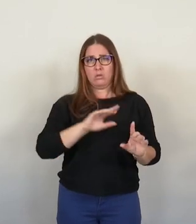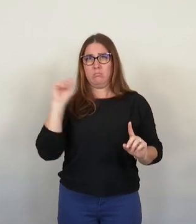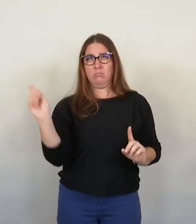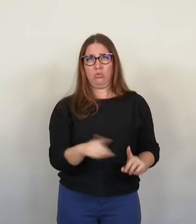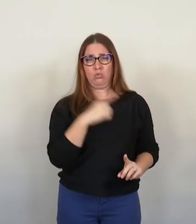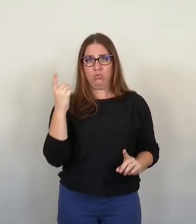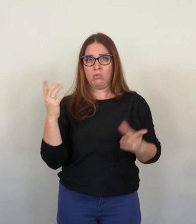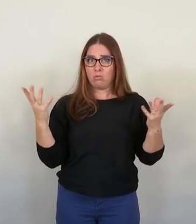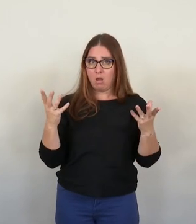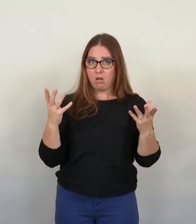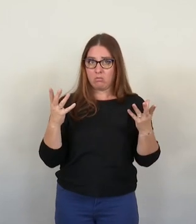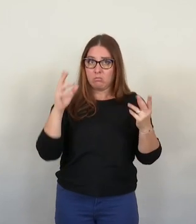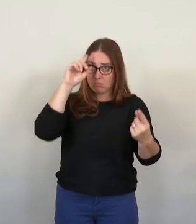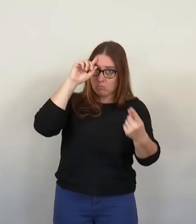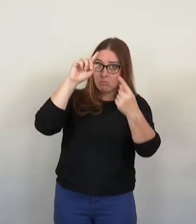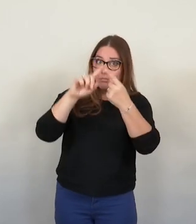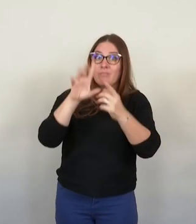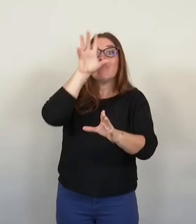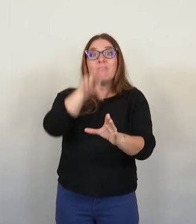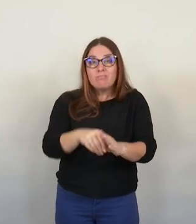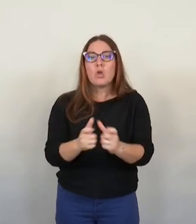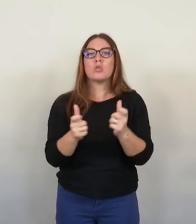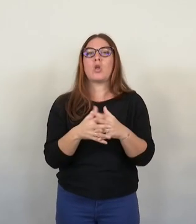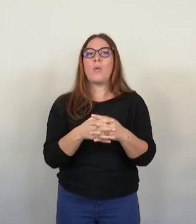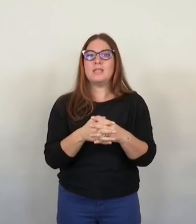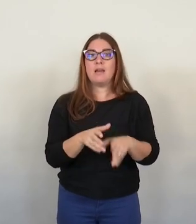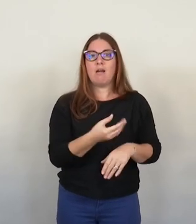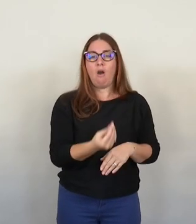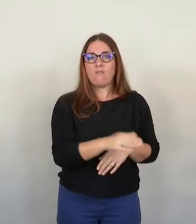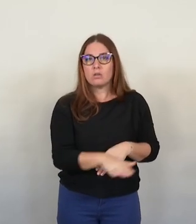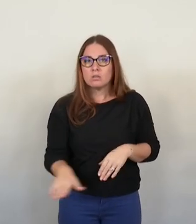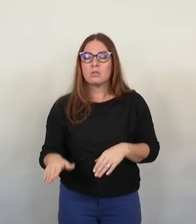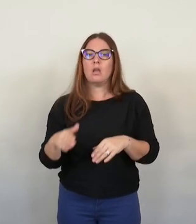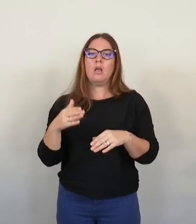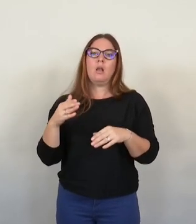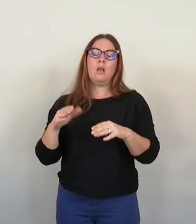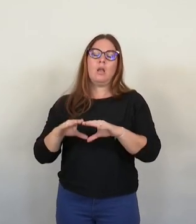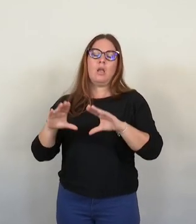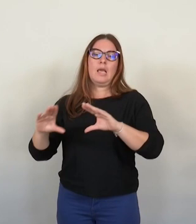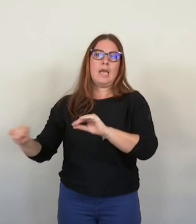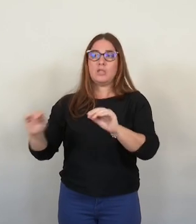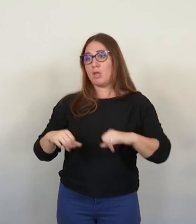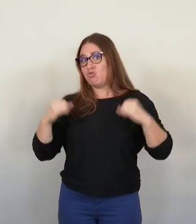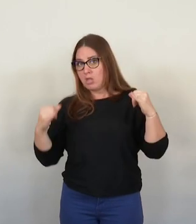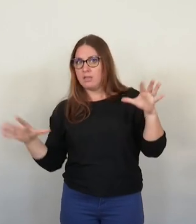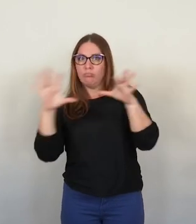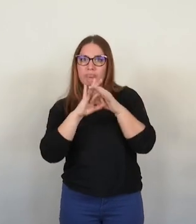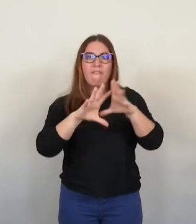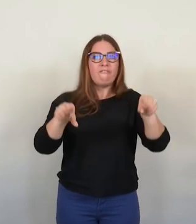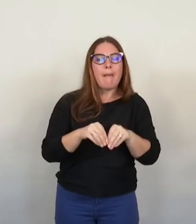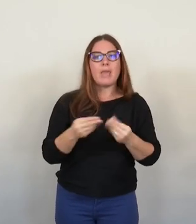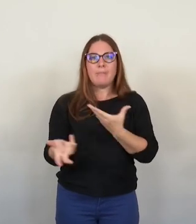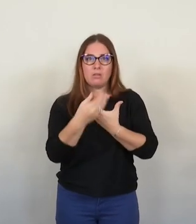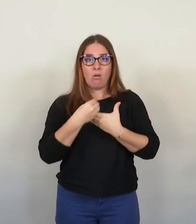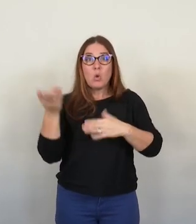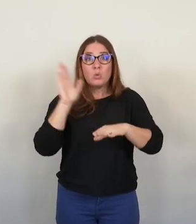globale intègre les centres de loisirs petit enfance enfance espace jeunesse et un accompagnement des familles et habit ce n'est